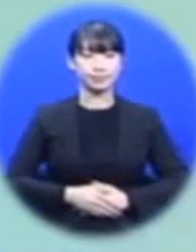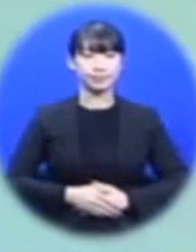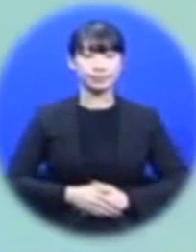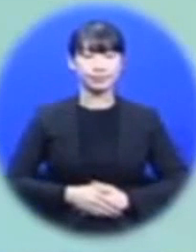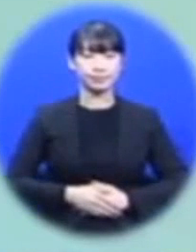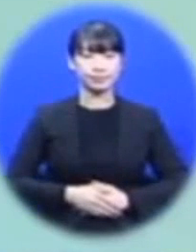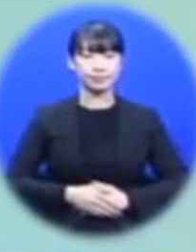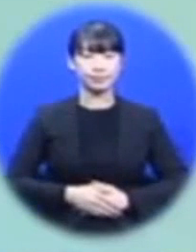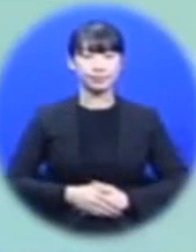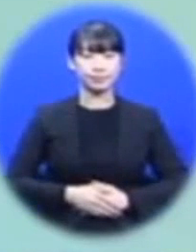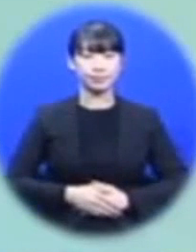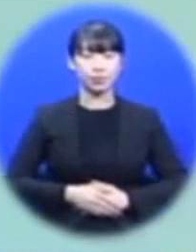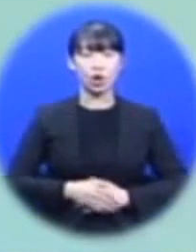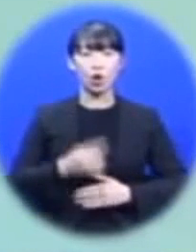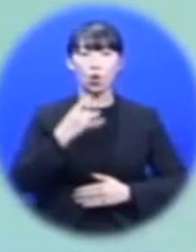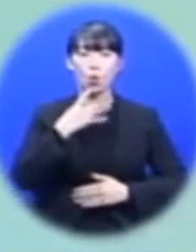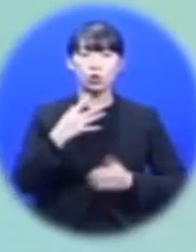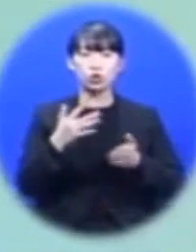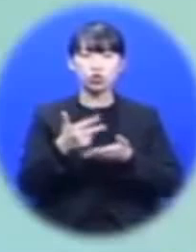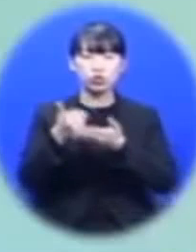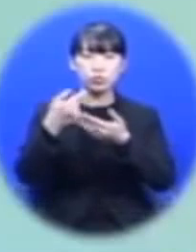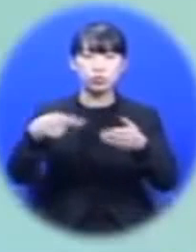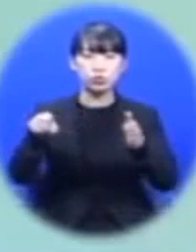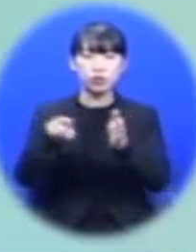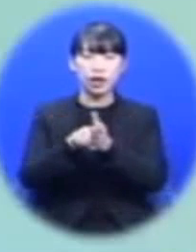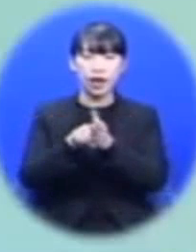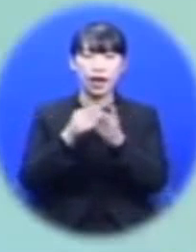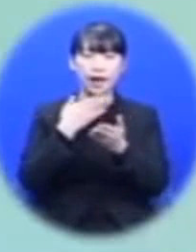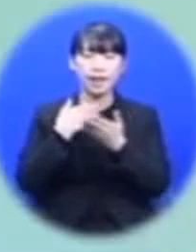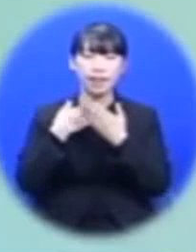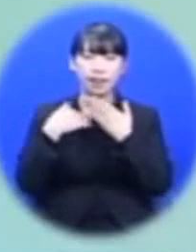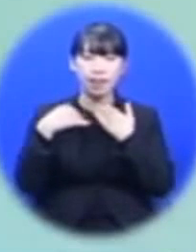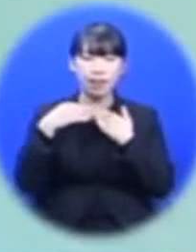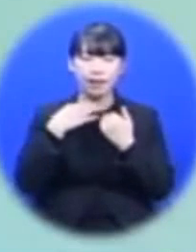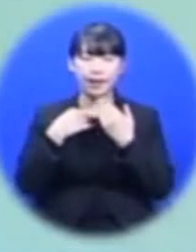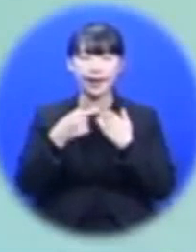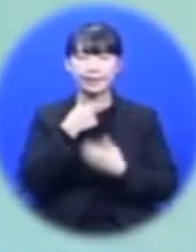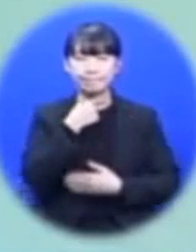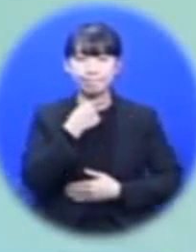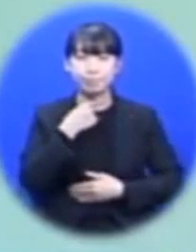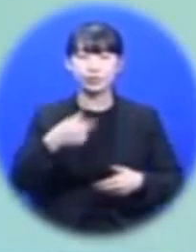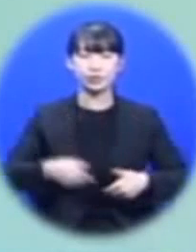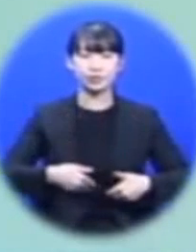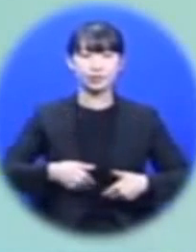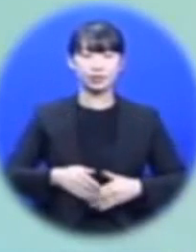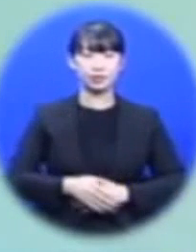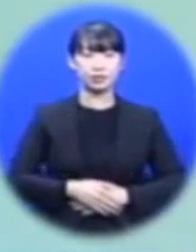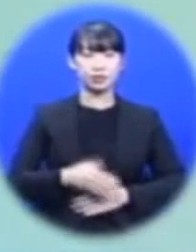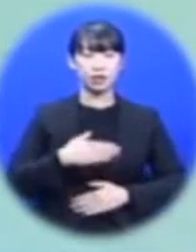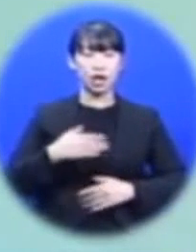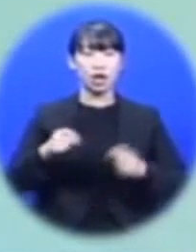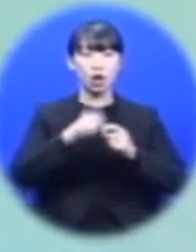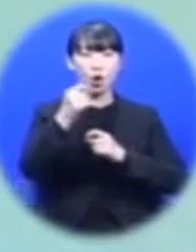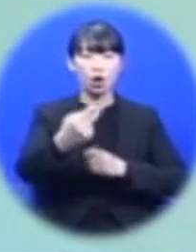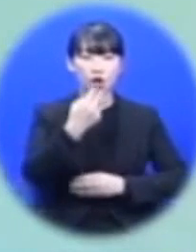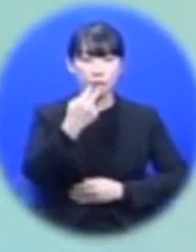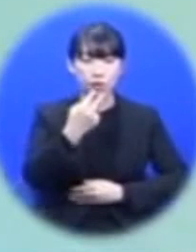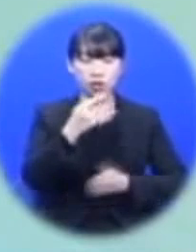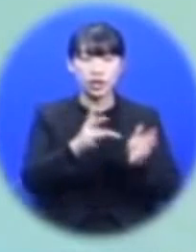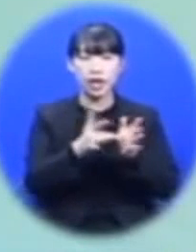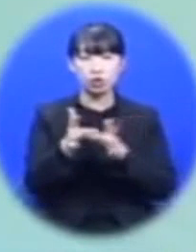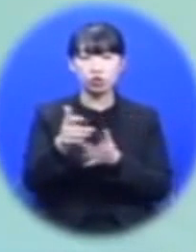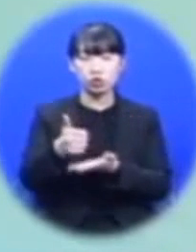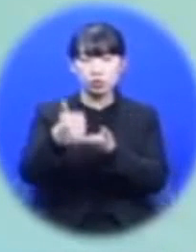갈망입니다 오직 주님을 향한 갈망 내 영원한 생명이신 예수님 그분을 향한 간절한